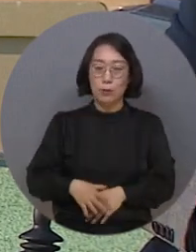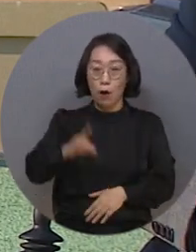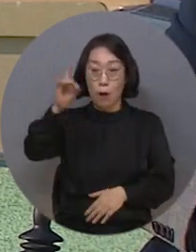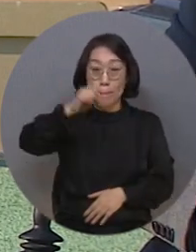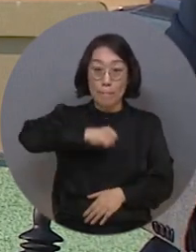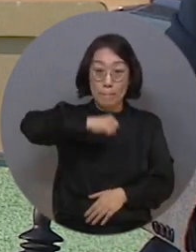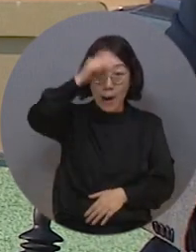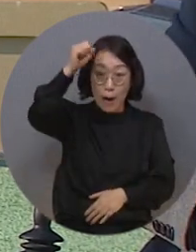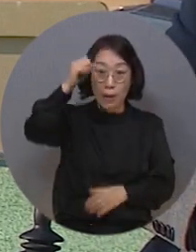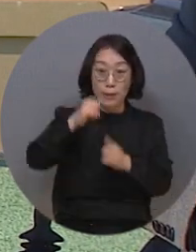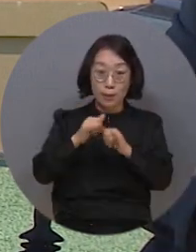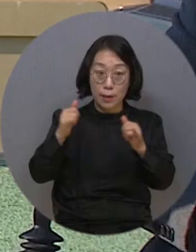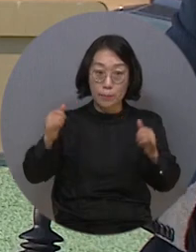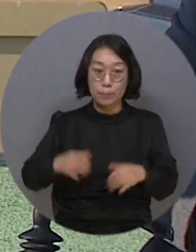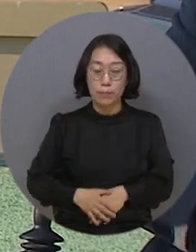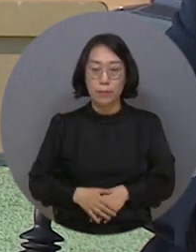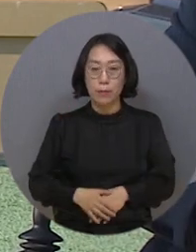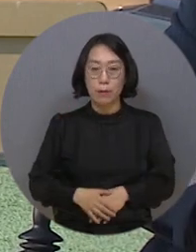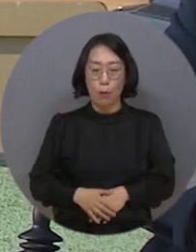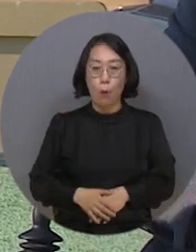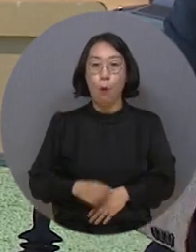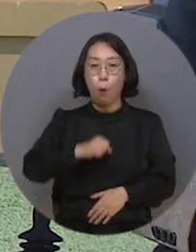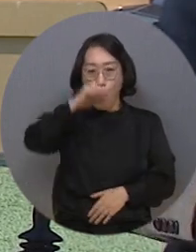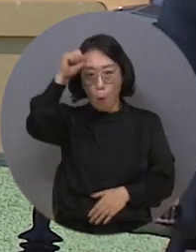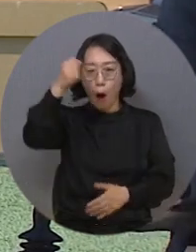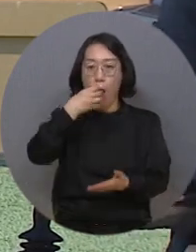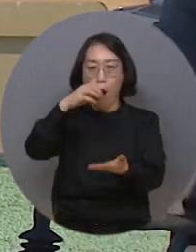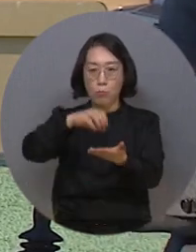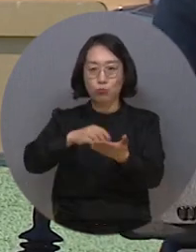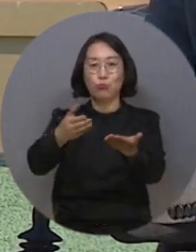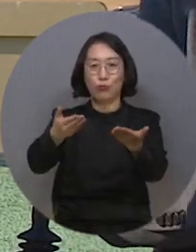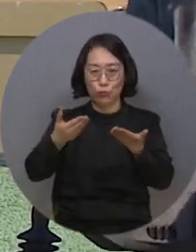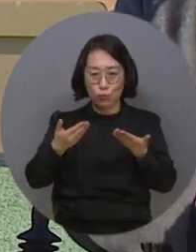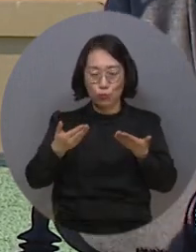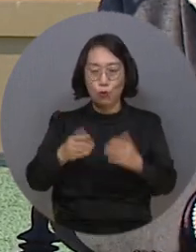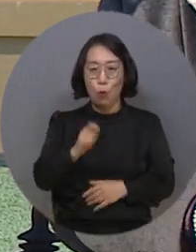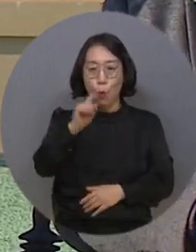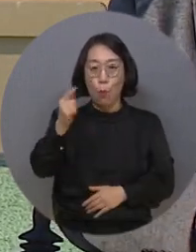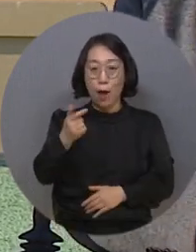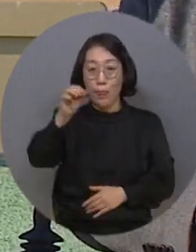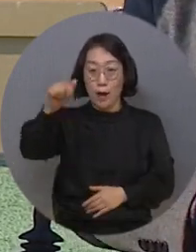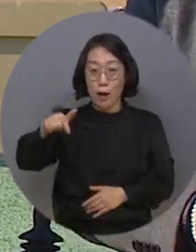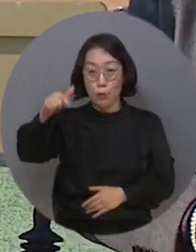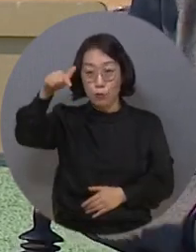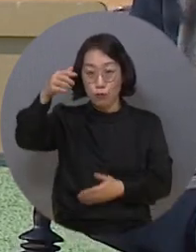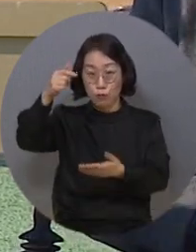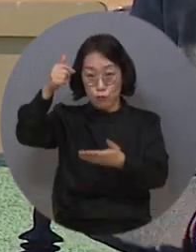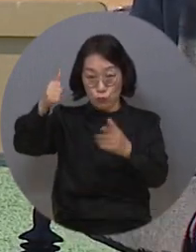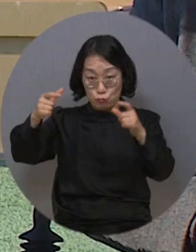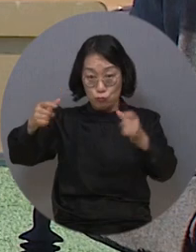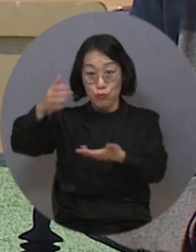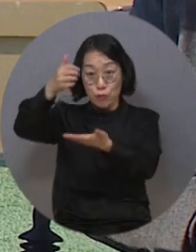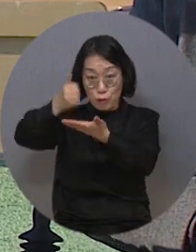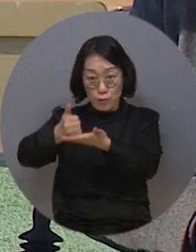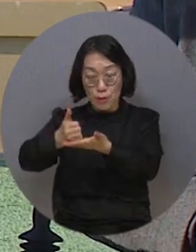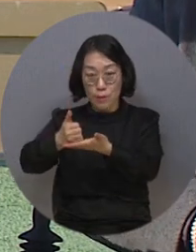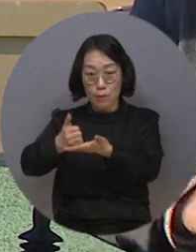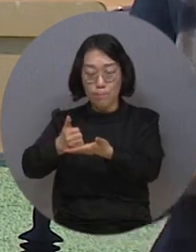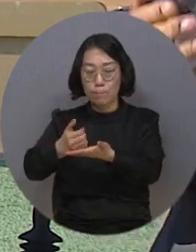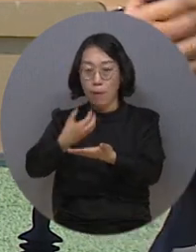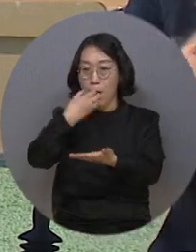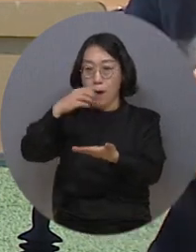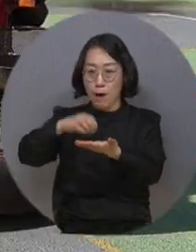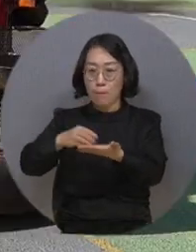통과가 된 사람에게는요, 예. 이수증이 주여가 된대요. 그리고 아~ 관악구청장님의 이수증이 딱 도착을